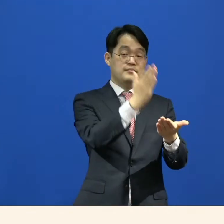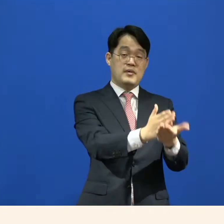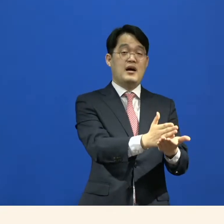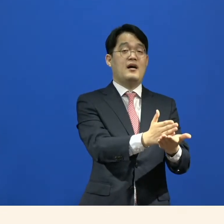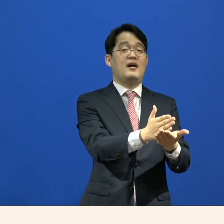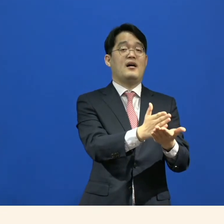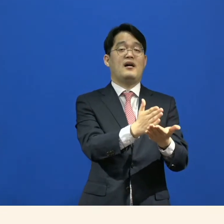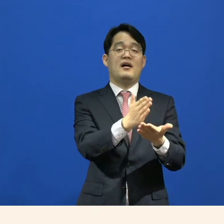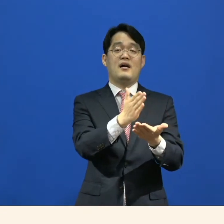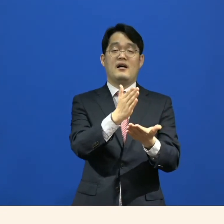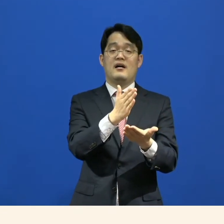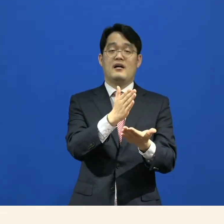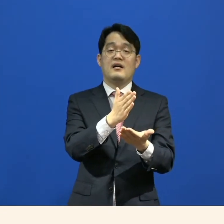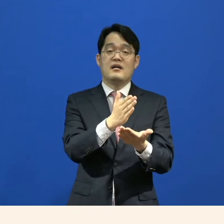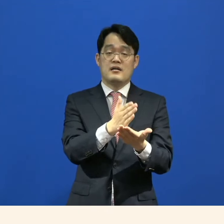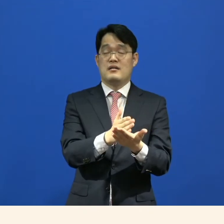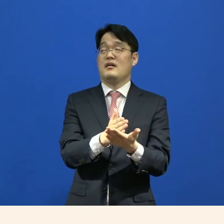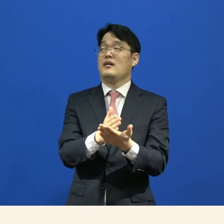자랑을